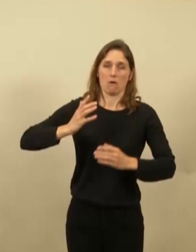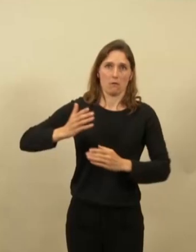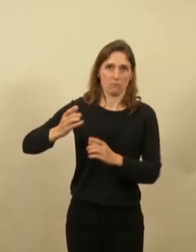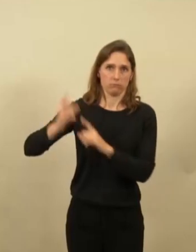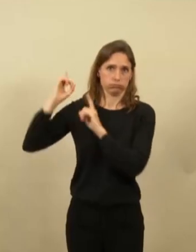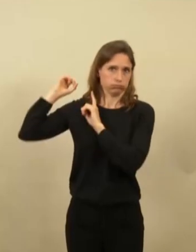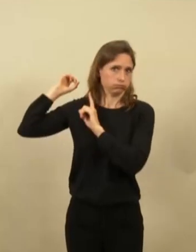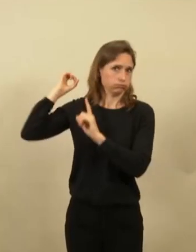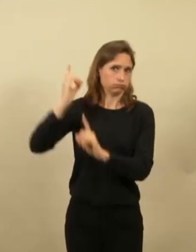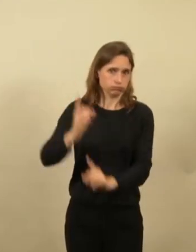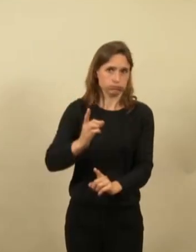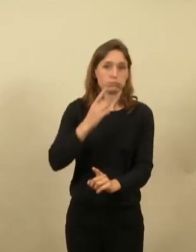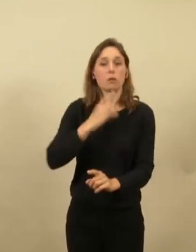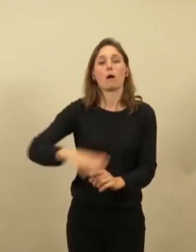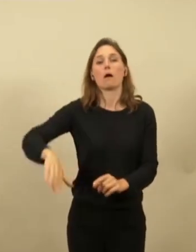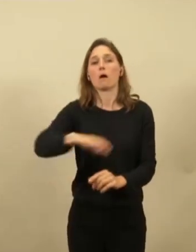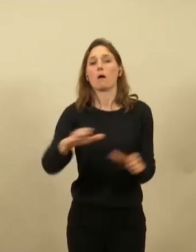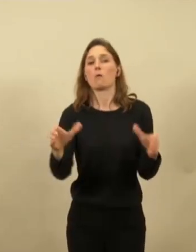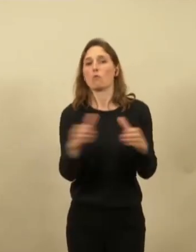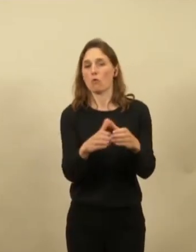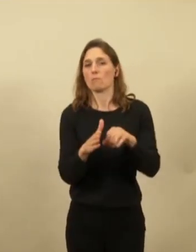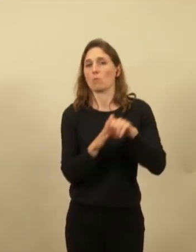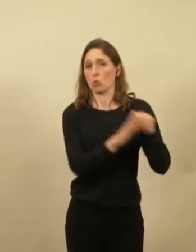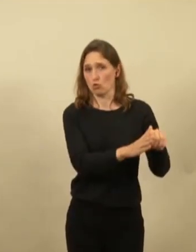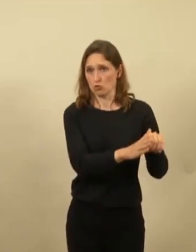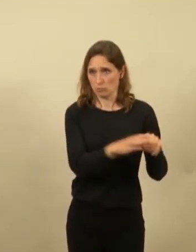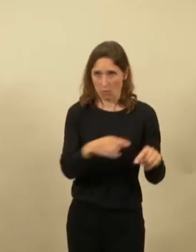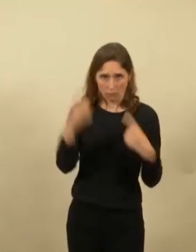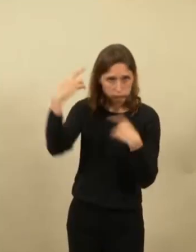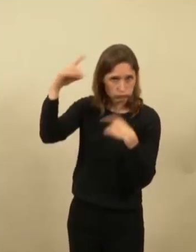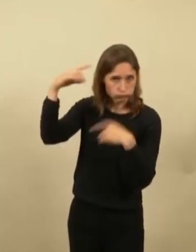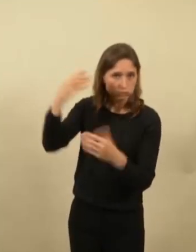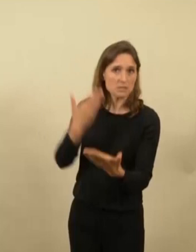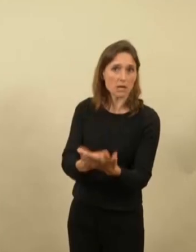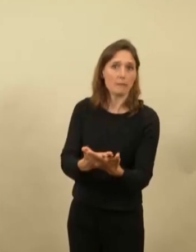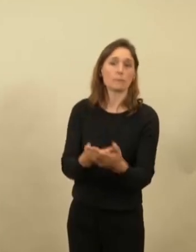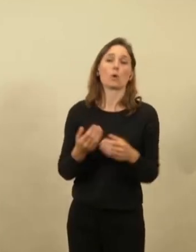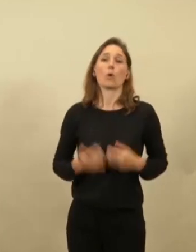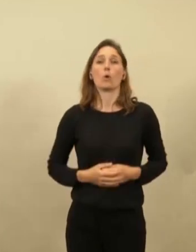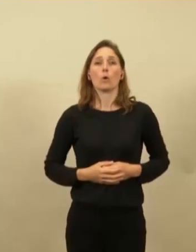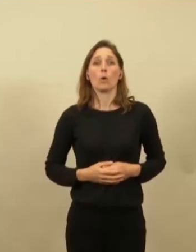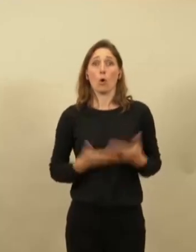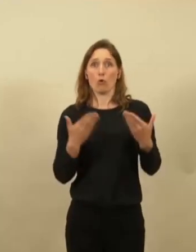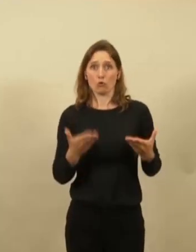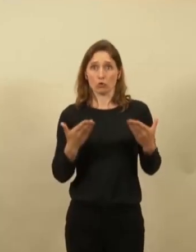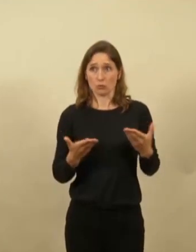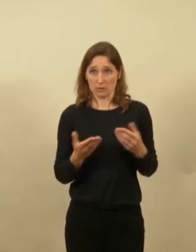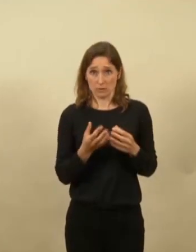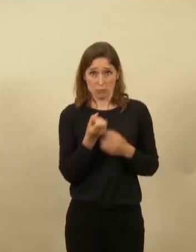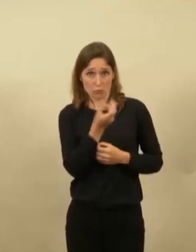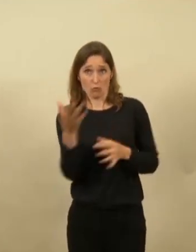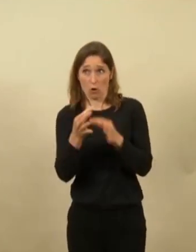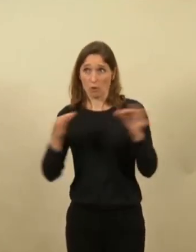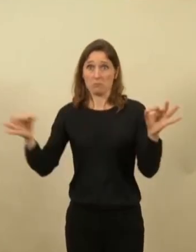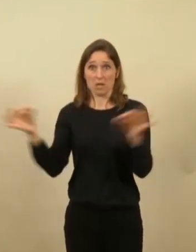très longues années par la sensibilité politique à laquelle j'appartiens qui trouve aujourd'hui des modalités d'application dans beaucoup de pays et